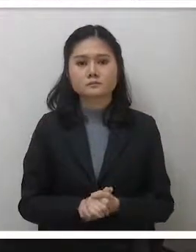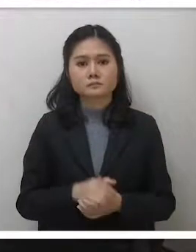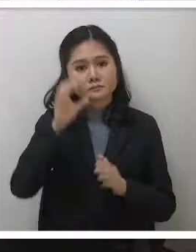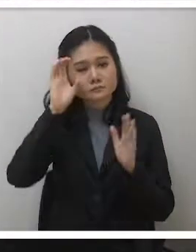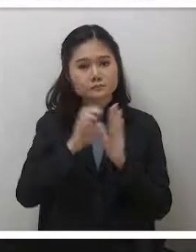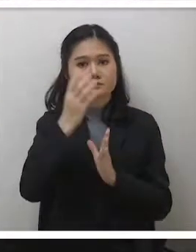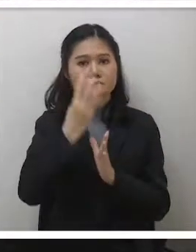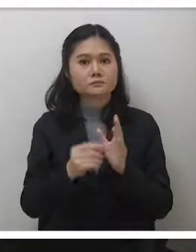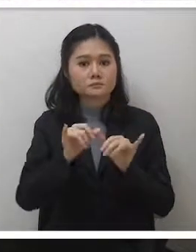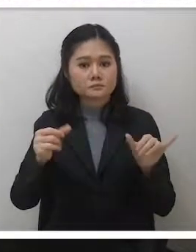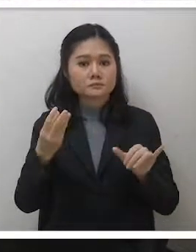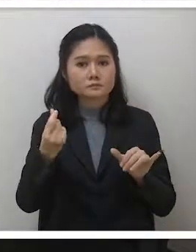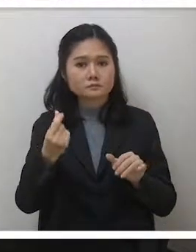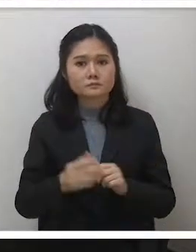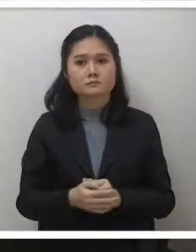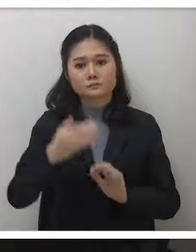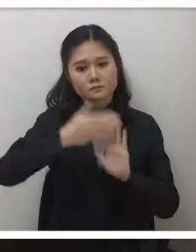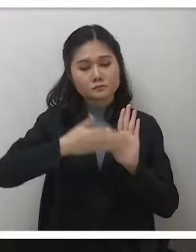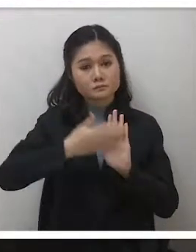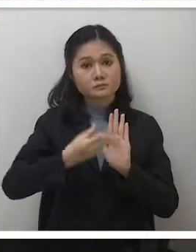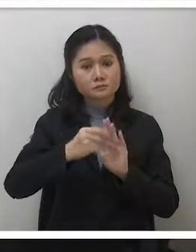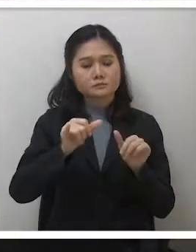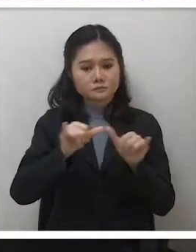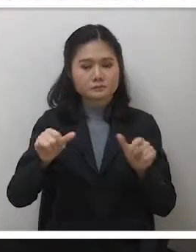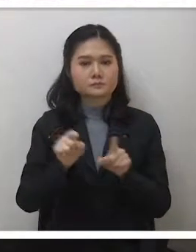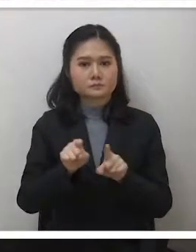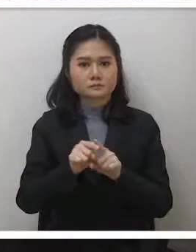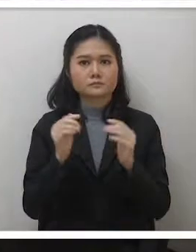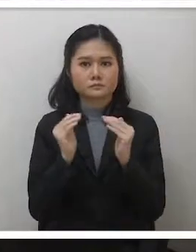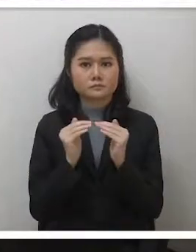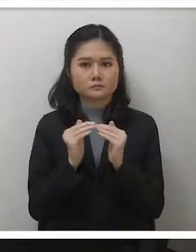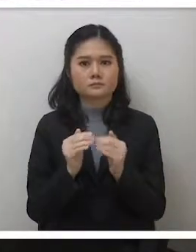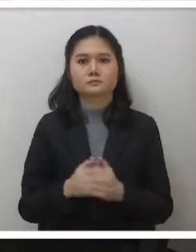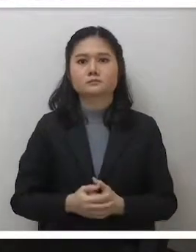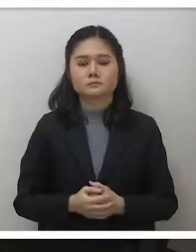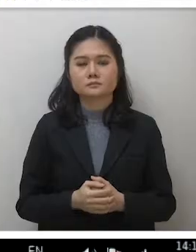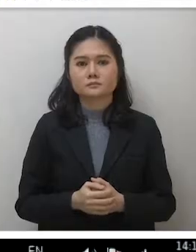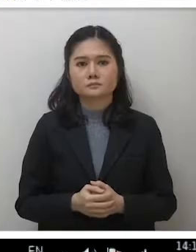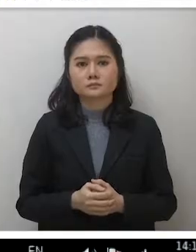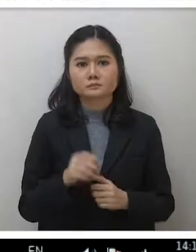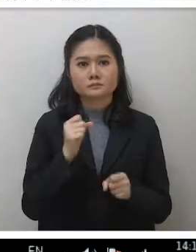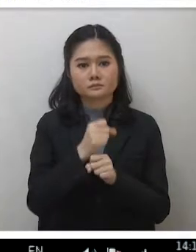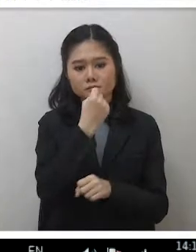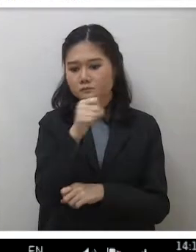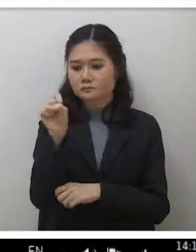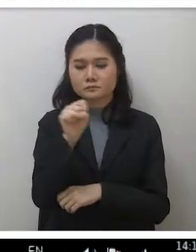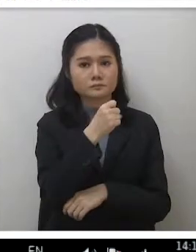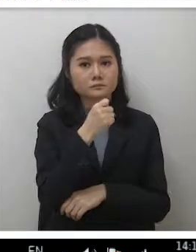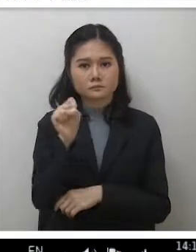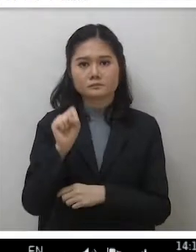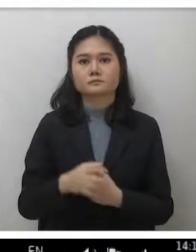มีความยาวเท่าไหร่ฉากแบ็คกราวด์ก็ยาวเท่านั้นนะครับก็จะหันหน้าไปมาอย่